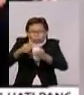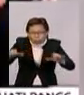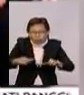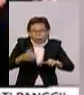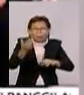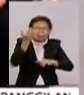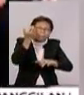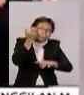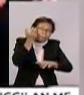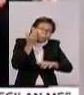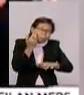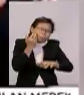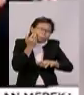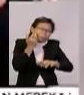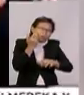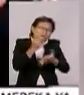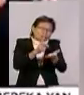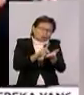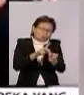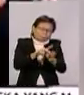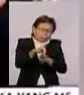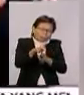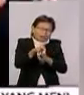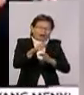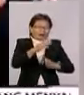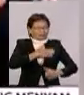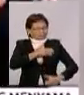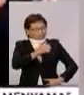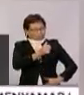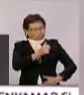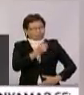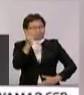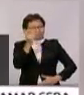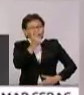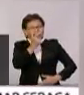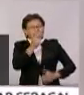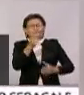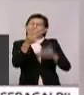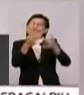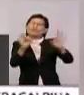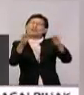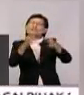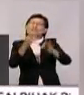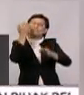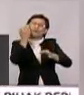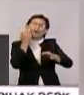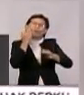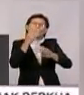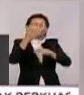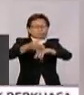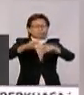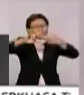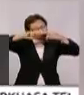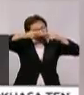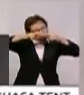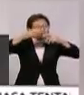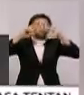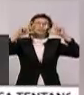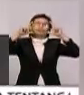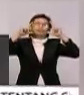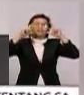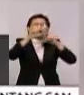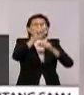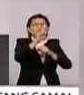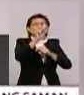melakukan pembedahan. Malah doktor pakar berhati mulia ini enggan mengenakan sebarang caj bagi membaiki wajah Suresh.